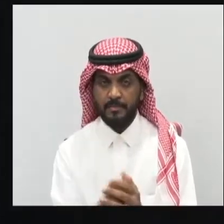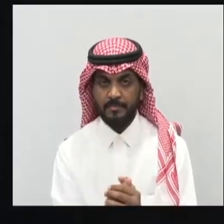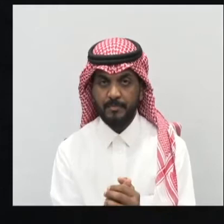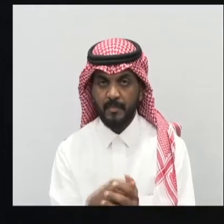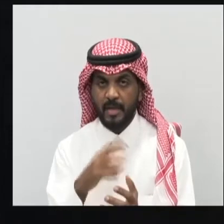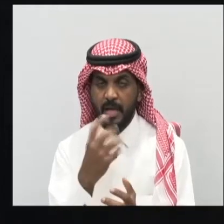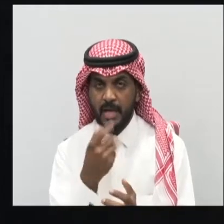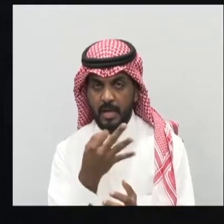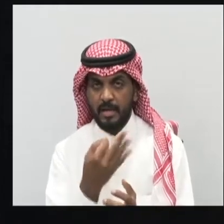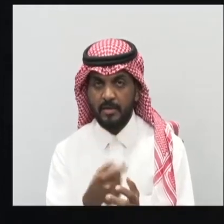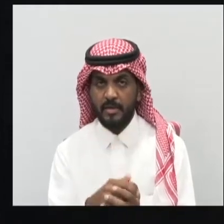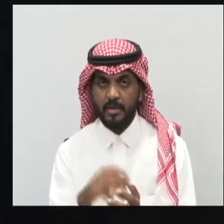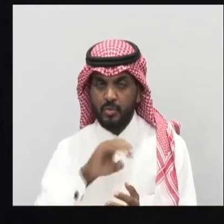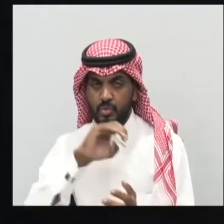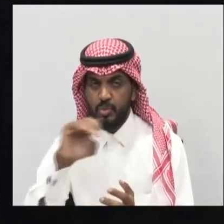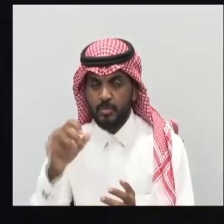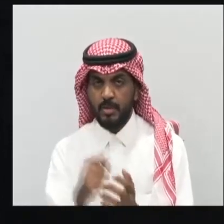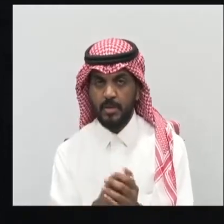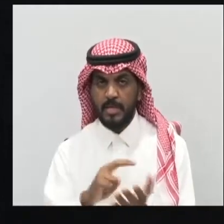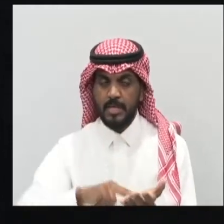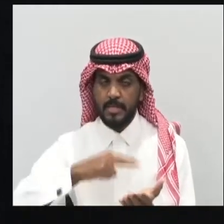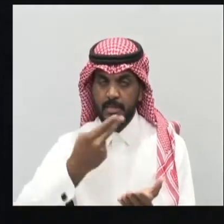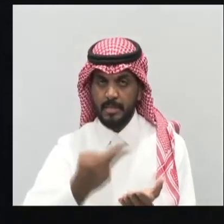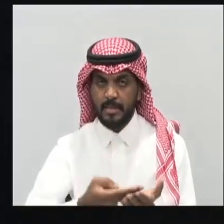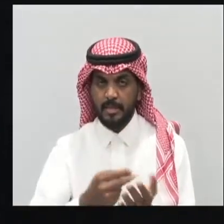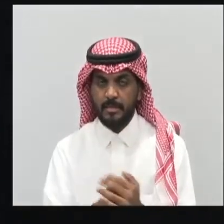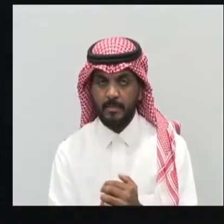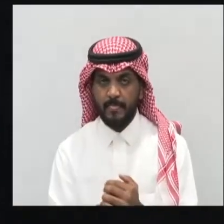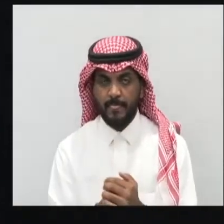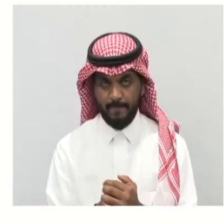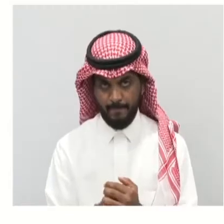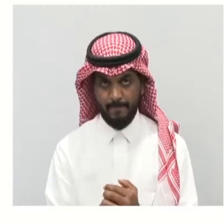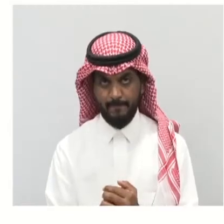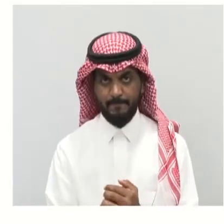قرأنا الجمل، ننتقل يا صغاري إلى